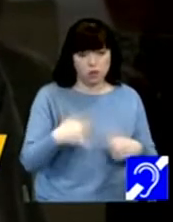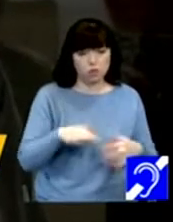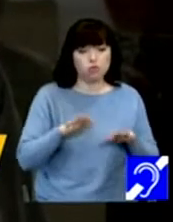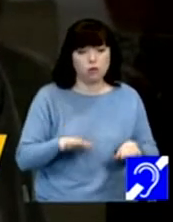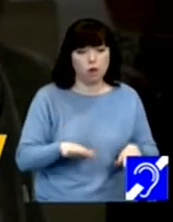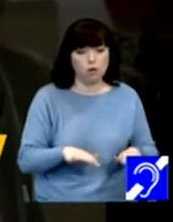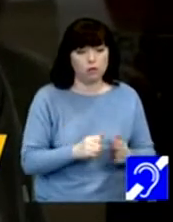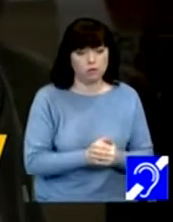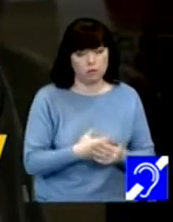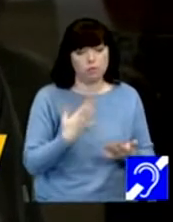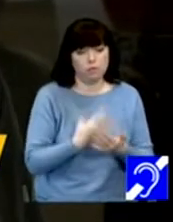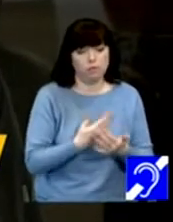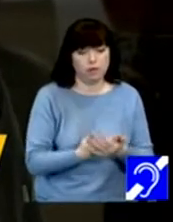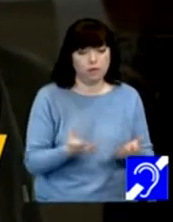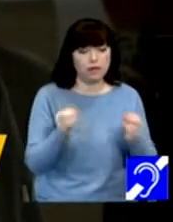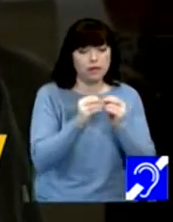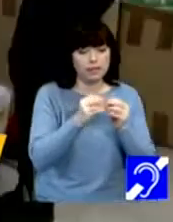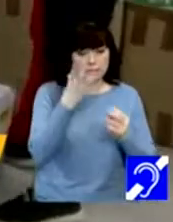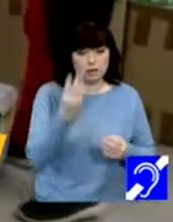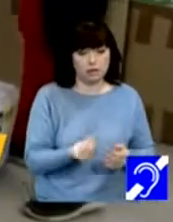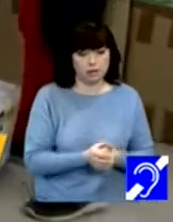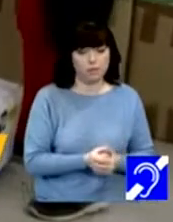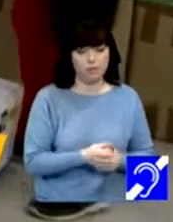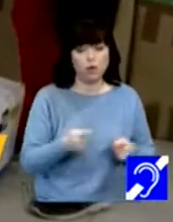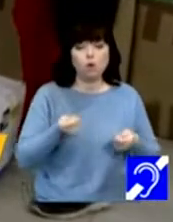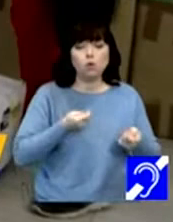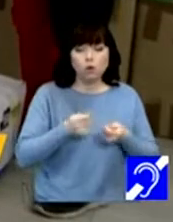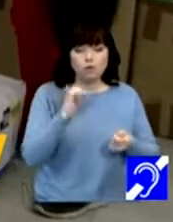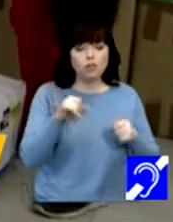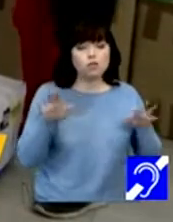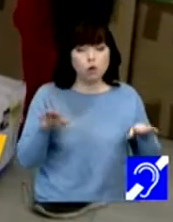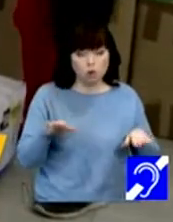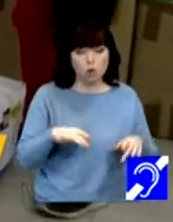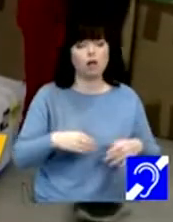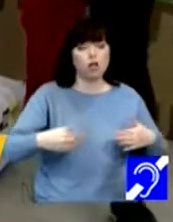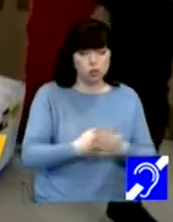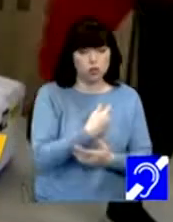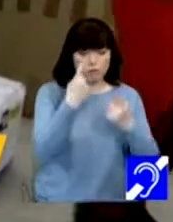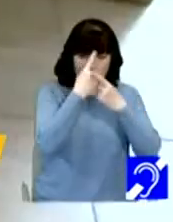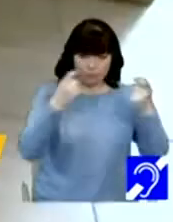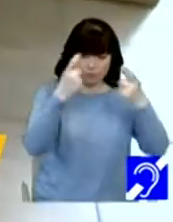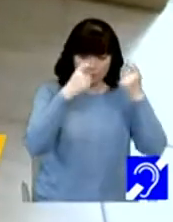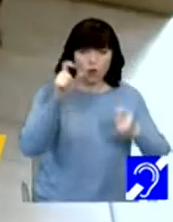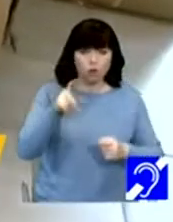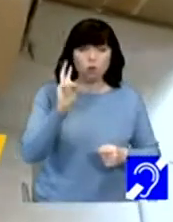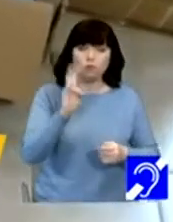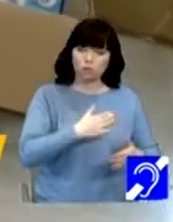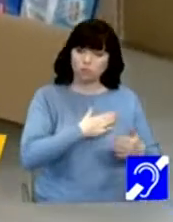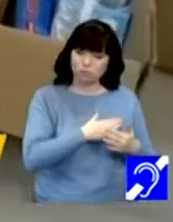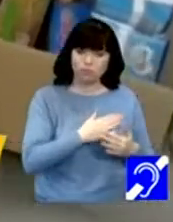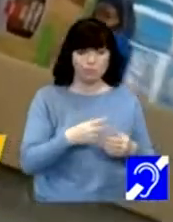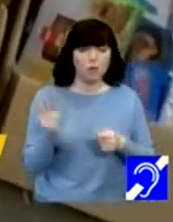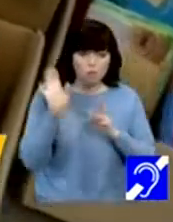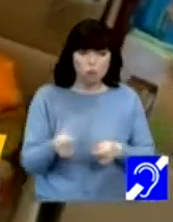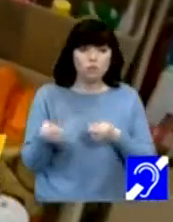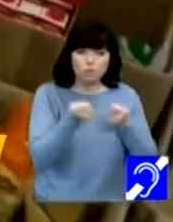уже порядка 10 дней. Autoritățile din Soroca fac din nou apel la oamenii cu suflet mare să vină cu